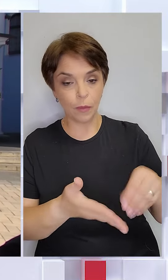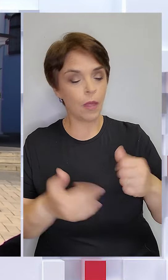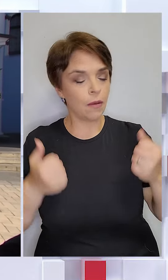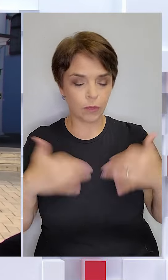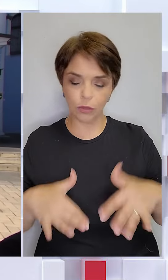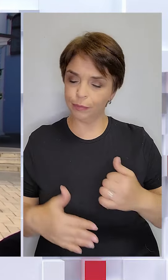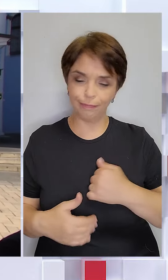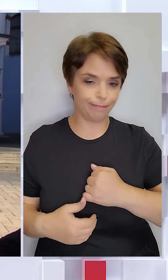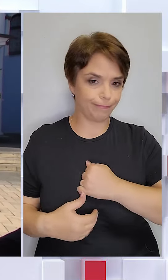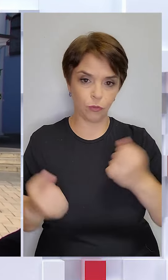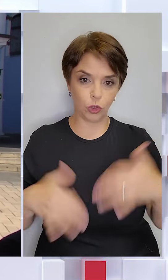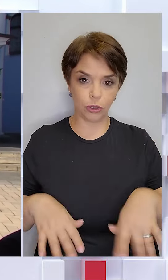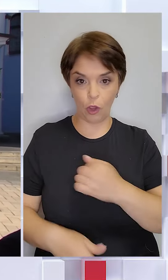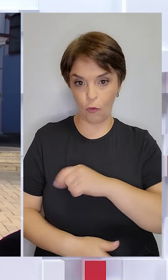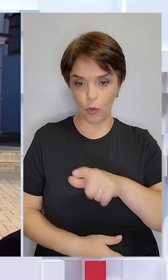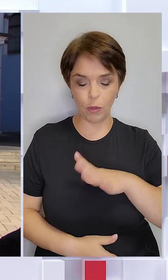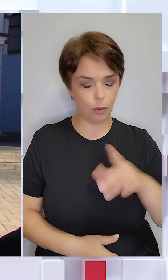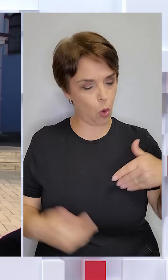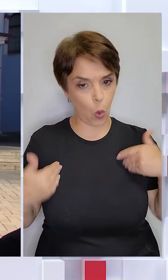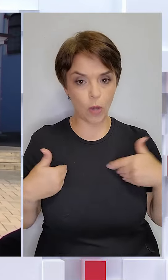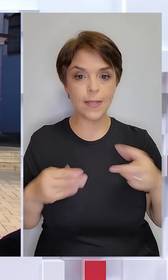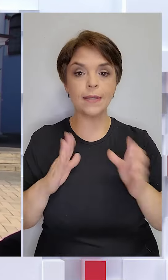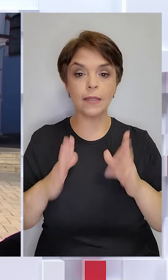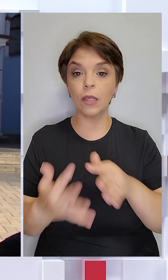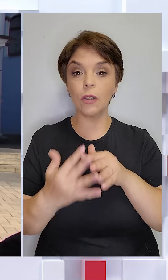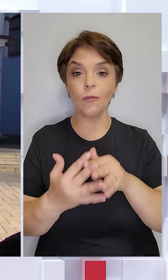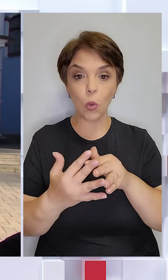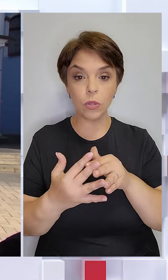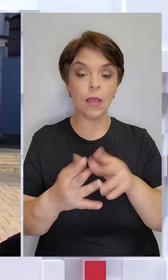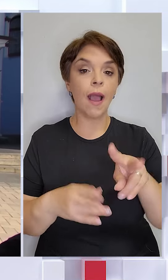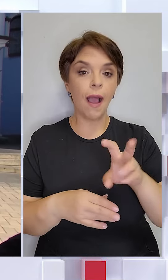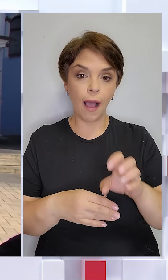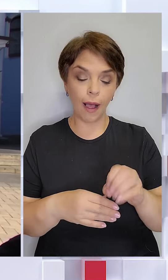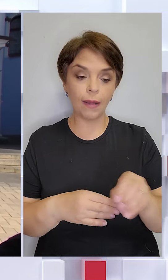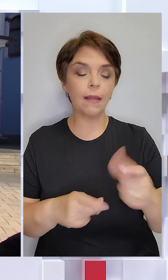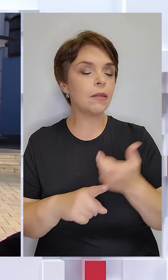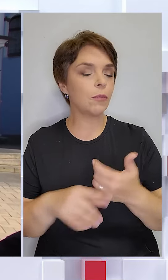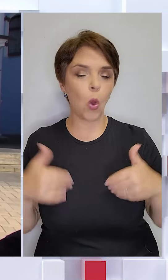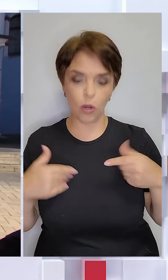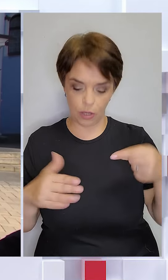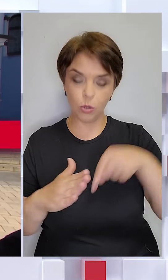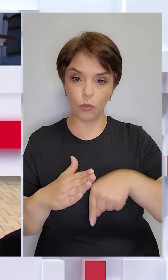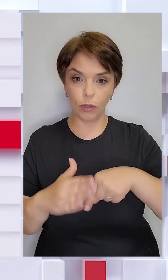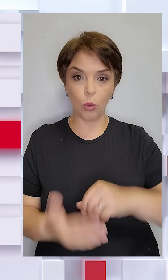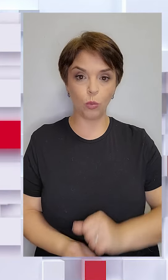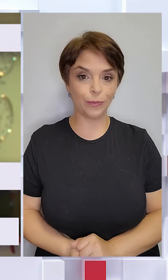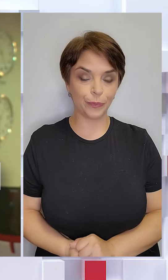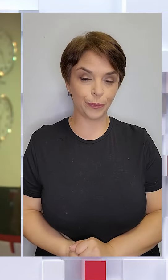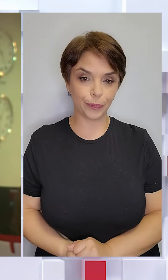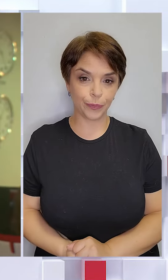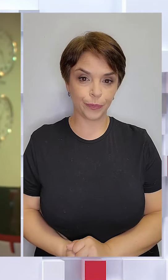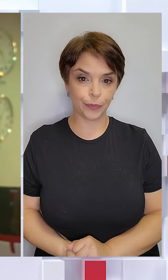втрачати таких воїнів, які змогли бути корисні не тільки на фронті, але й неймовірно корисні в тилу.